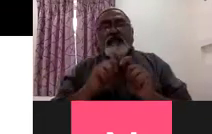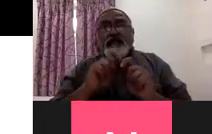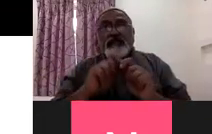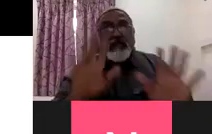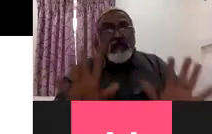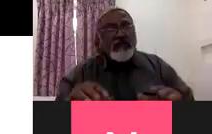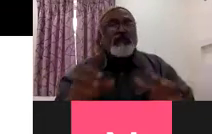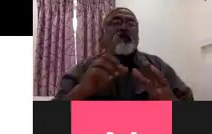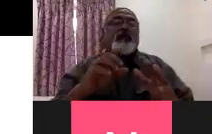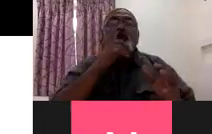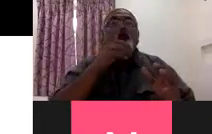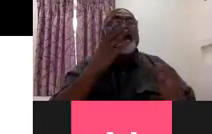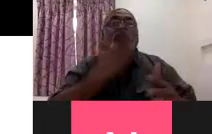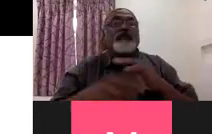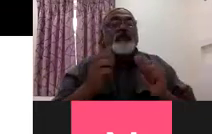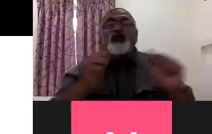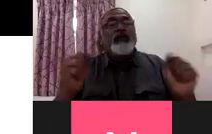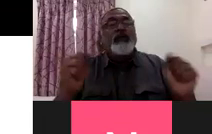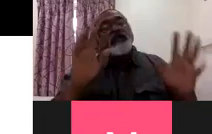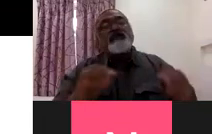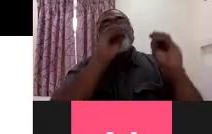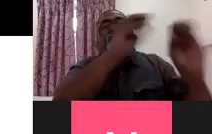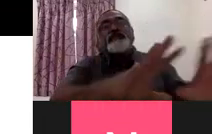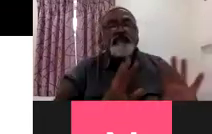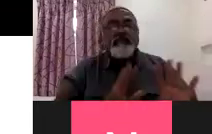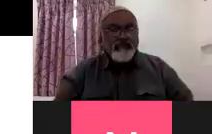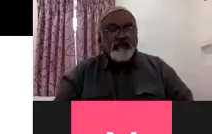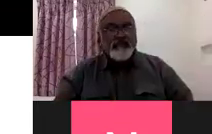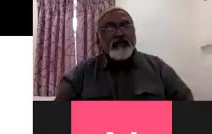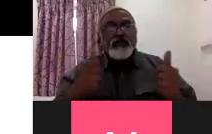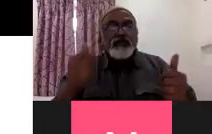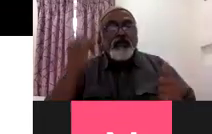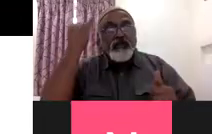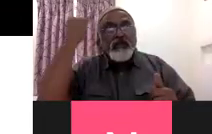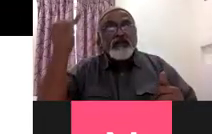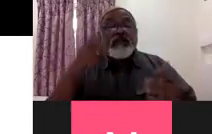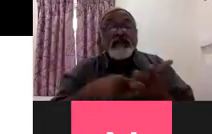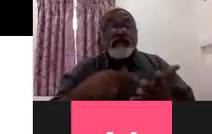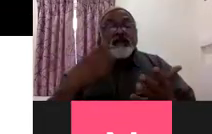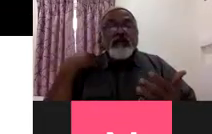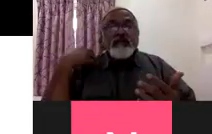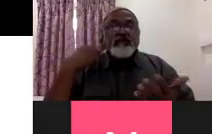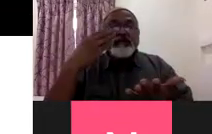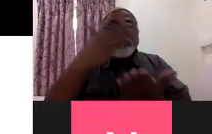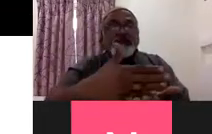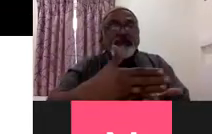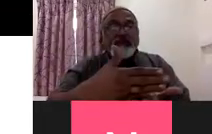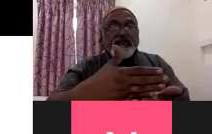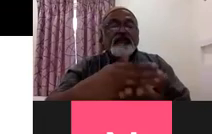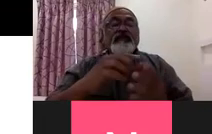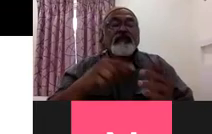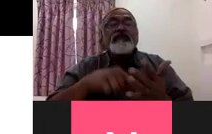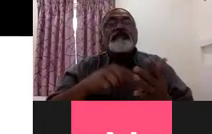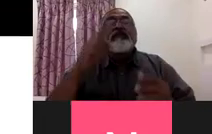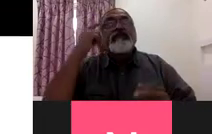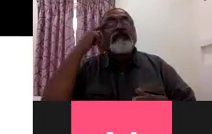काम वो किसी और को दे दे जिससे कि एम्प्लॉय हो जाए. ठीक है, इस तरह की सोच ये बैरियर है आपका कहना है ना, जो सोचता है कि